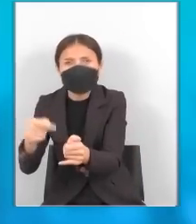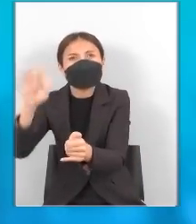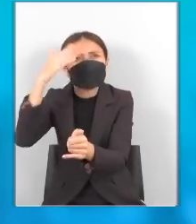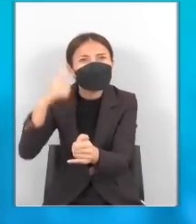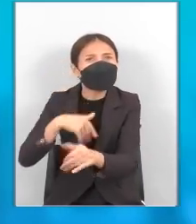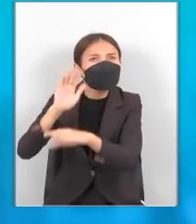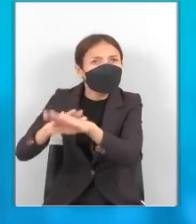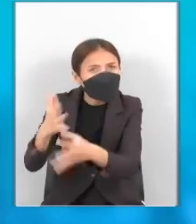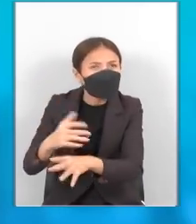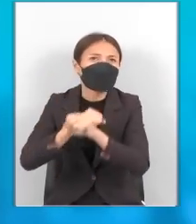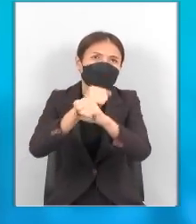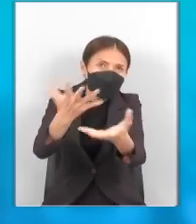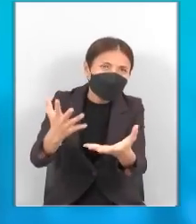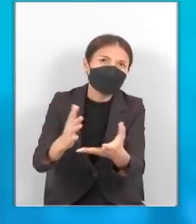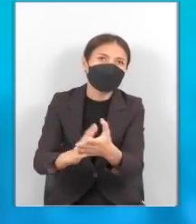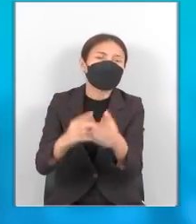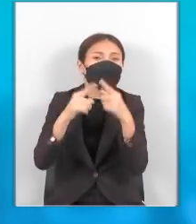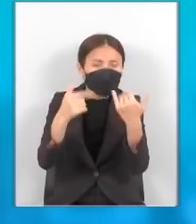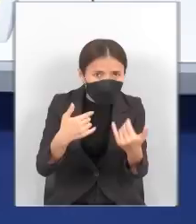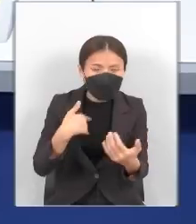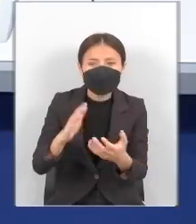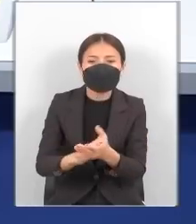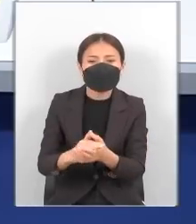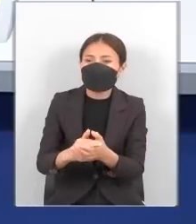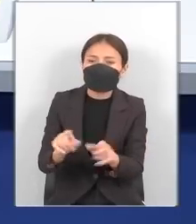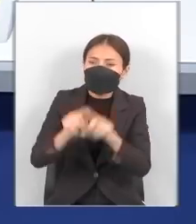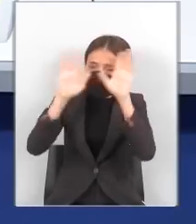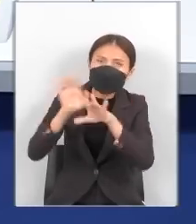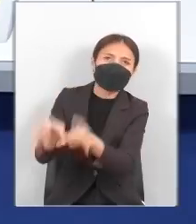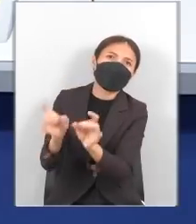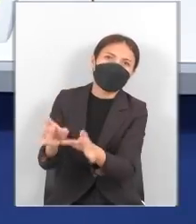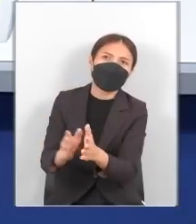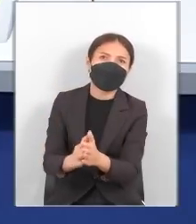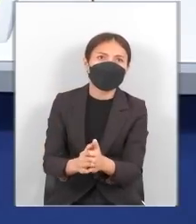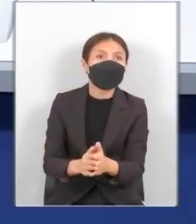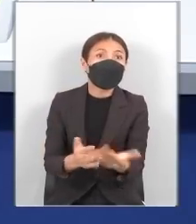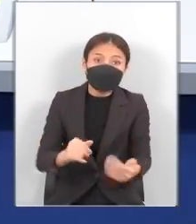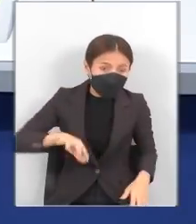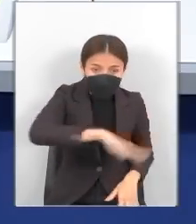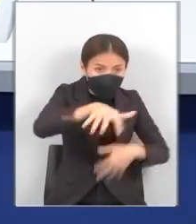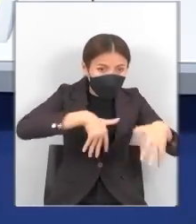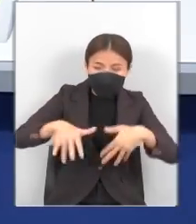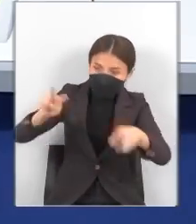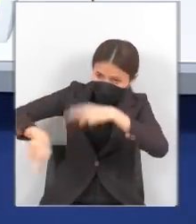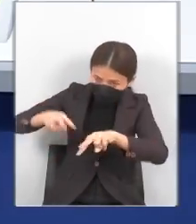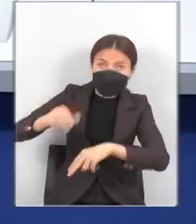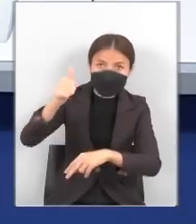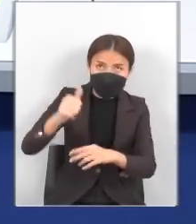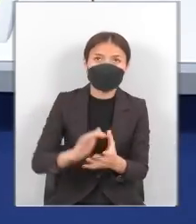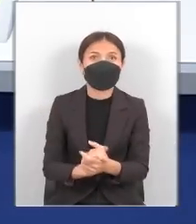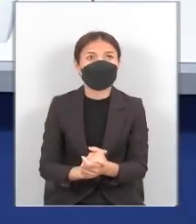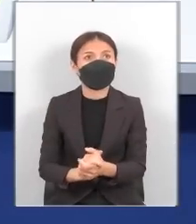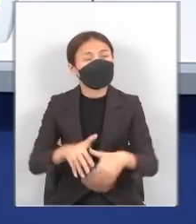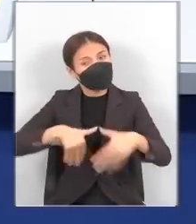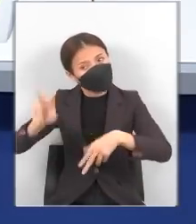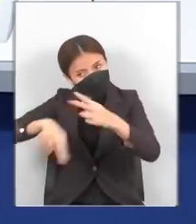นับสนุนให้เกิดการตรวจสอบเพราะเราก็คือเป็นบุคคลที่สามารถตรวจสอบได ้ พุทธบริษัท4ขอย้ำอีกรอบเราตรวจสอบได้เ